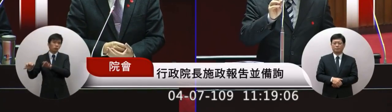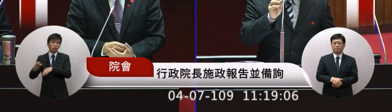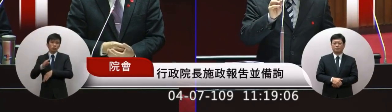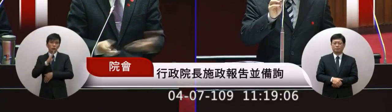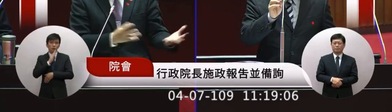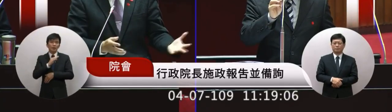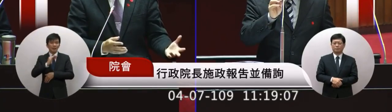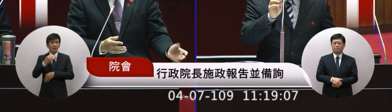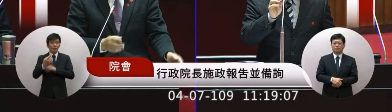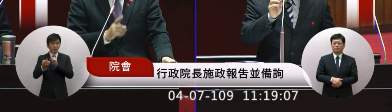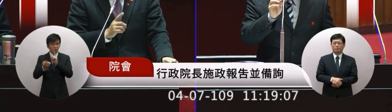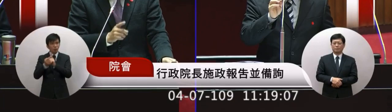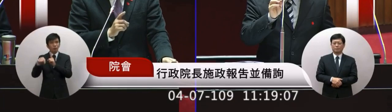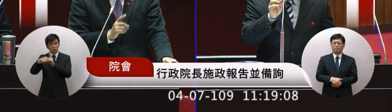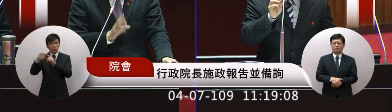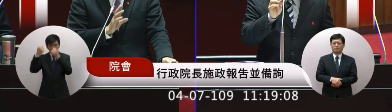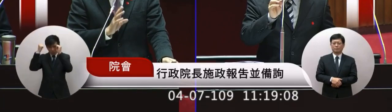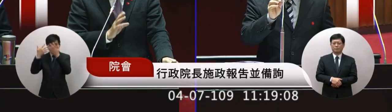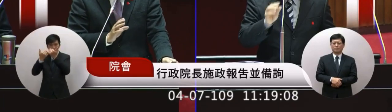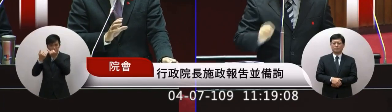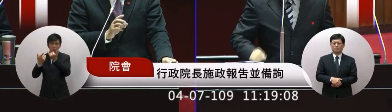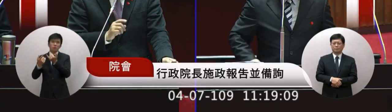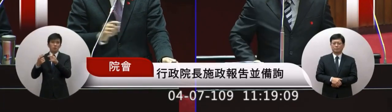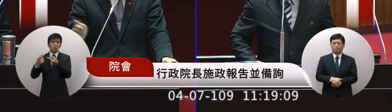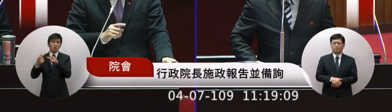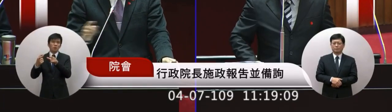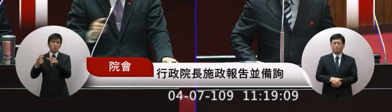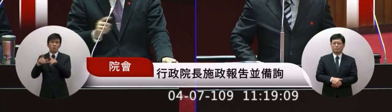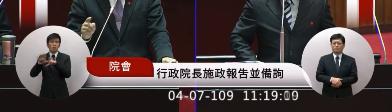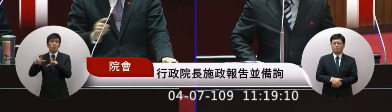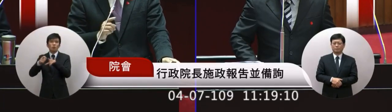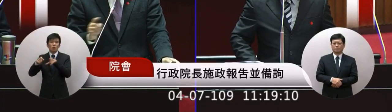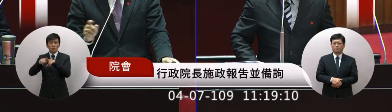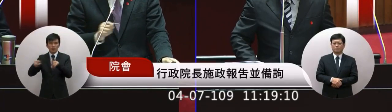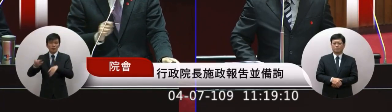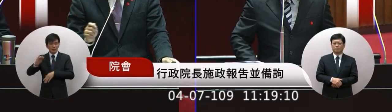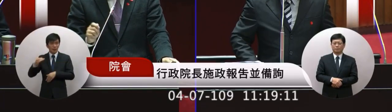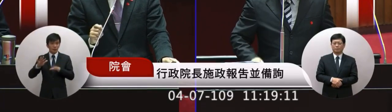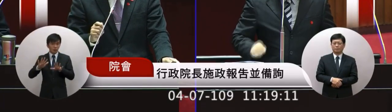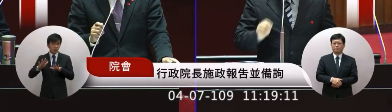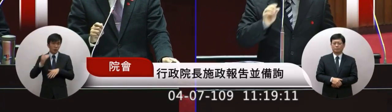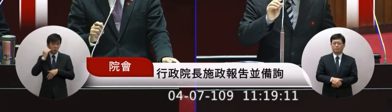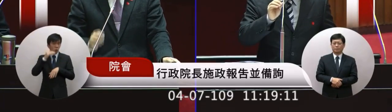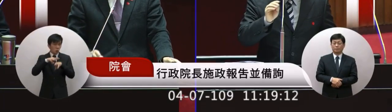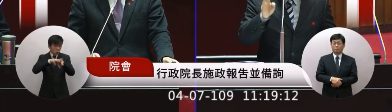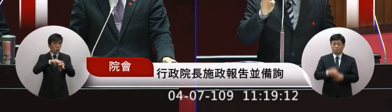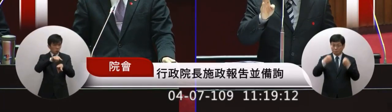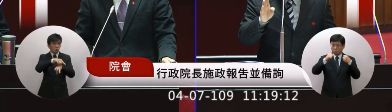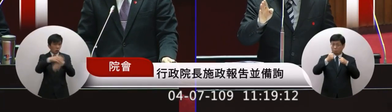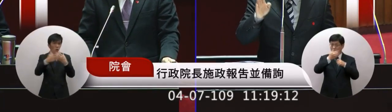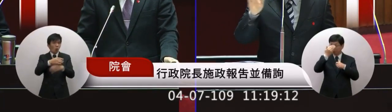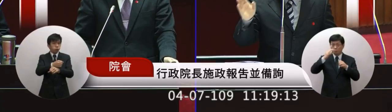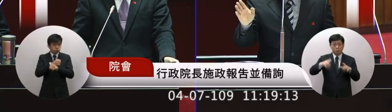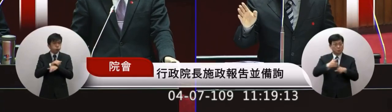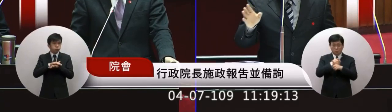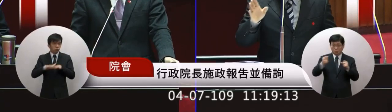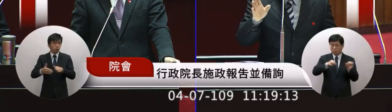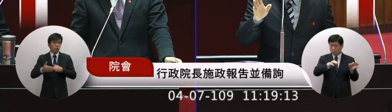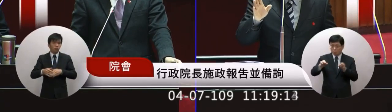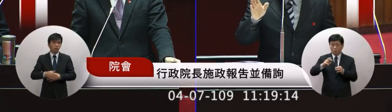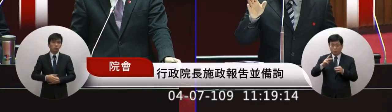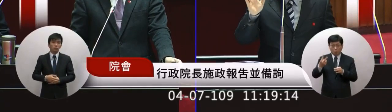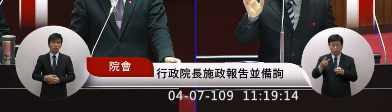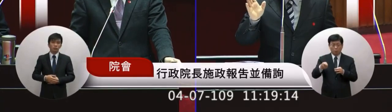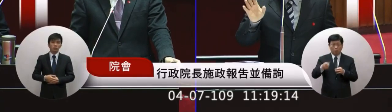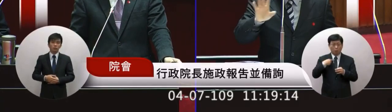较不公平一点，那毕业就毕业了。但是呢，现在因为移动是一个非常要注意安全的， 所以毕业旅行现在基本上都延后，或者